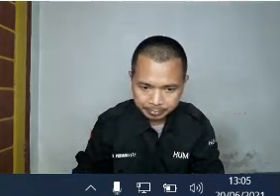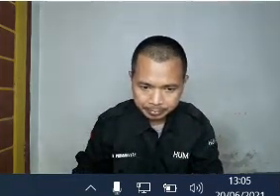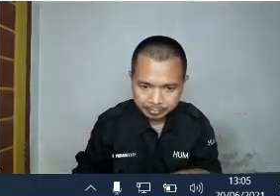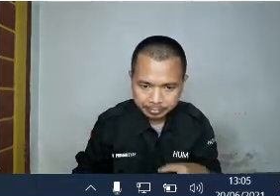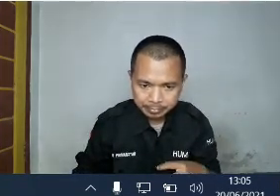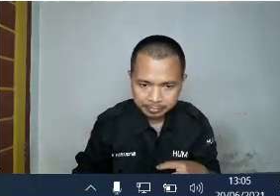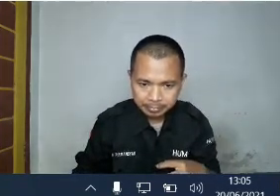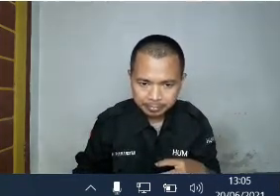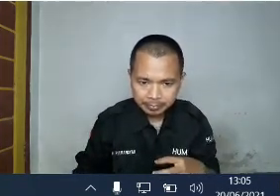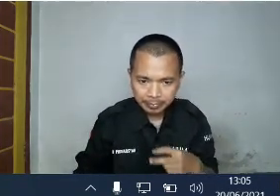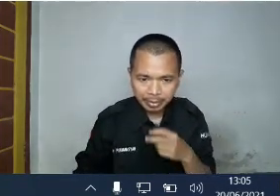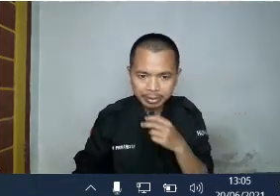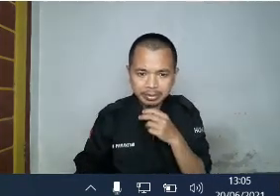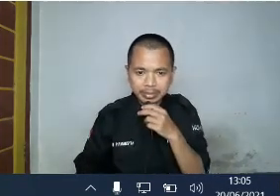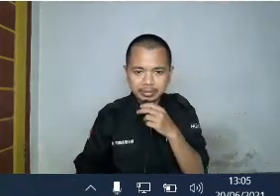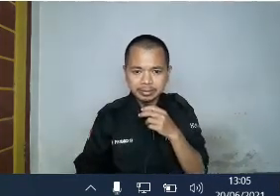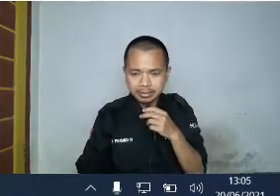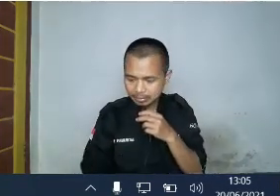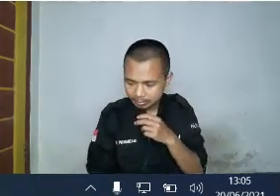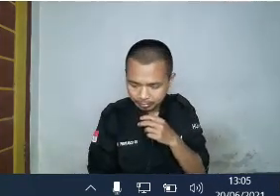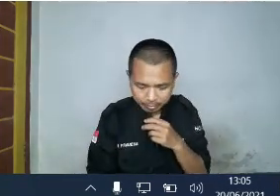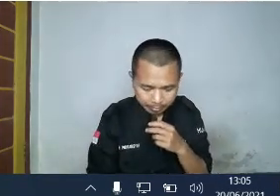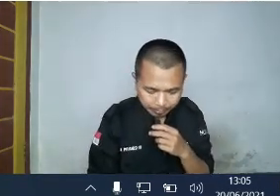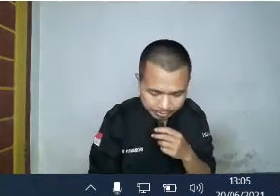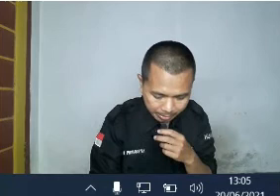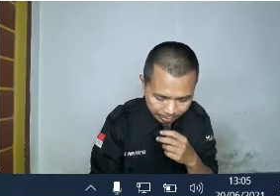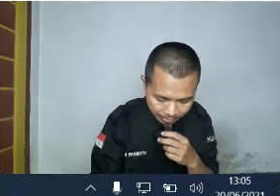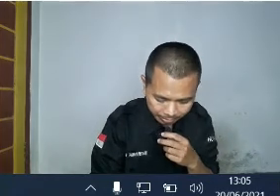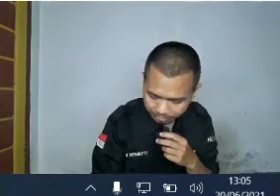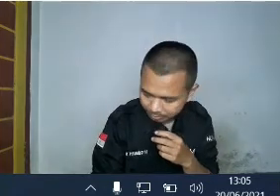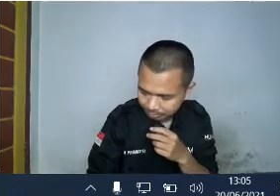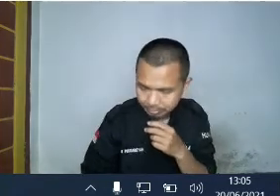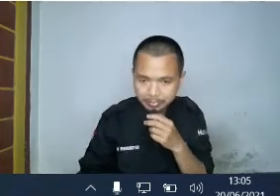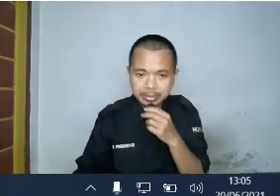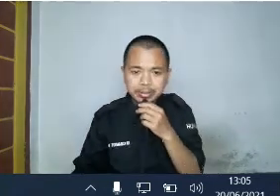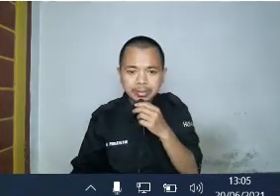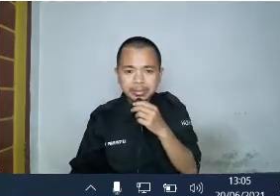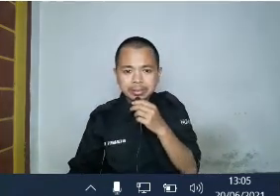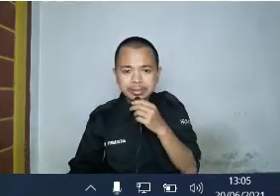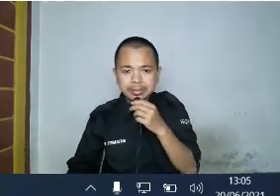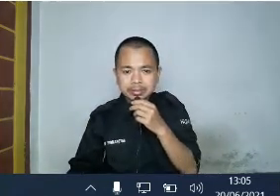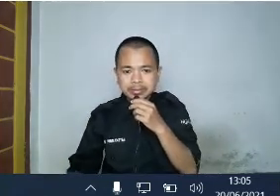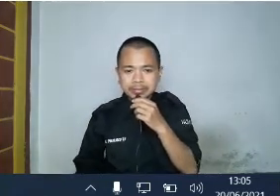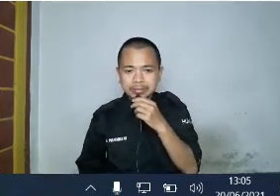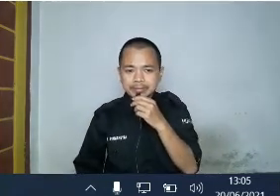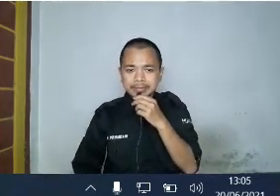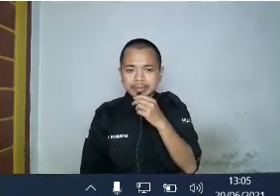Hai nah ini dia yeah Eko ini huruf besar ya Oke